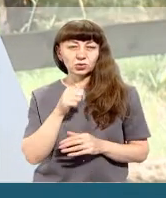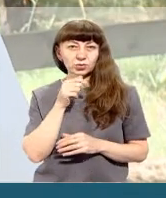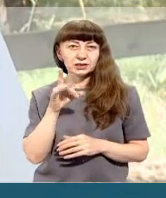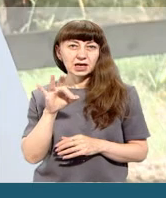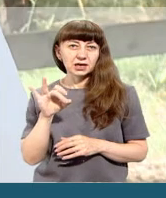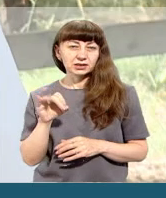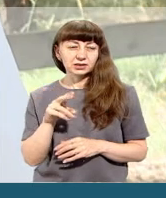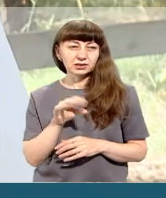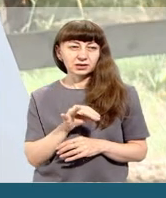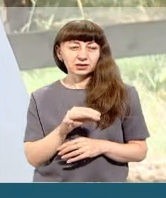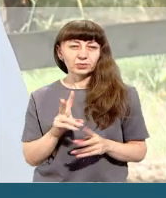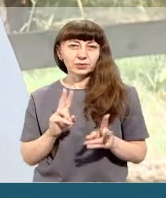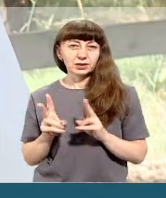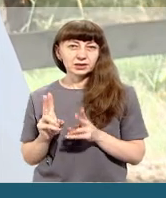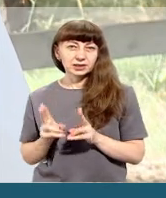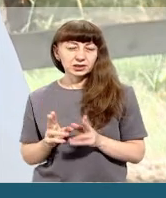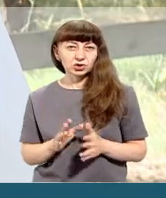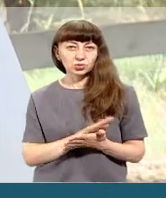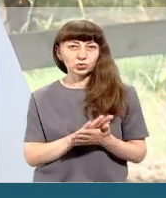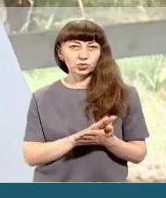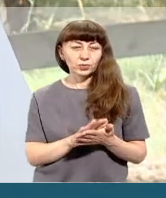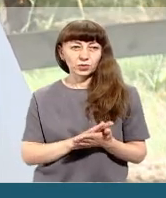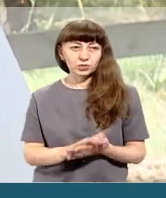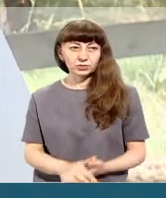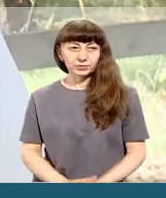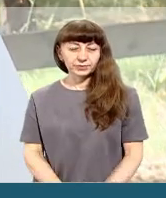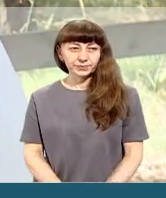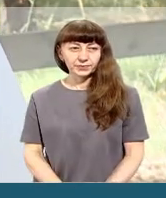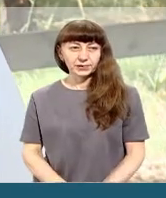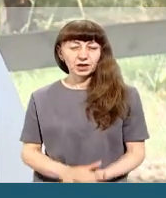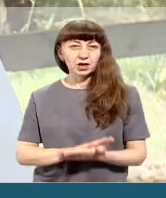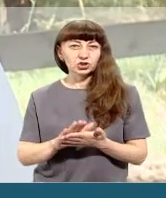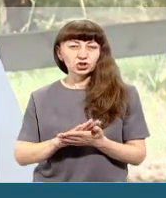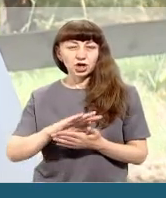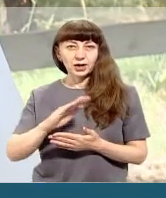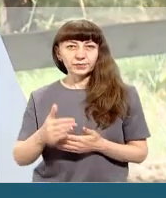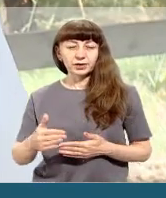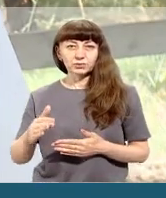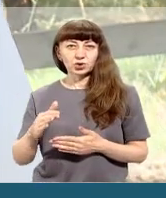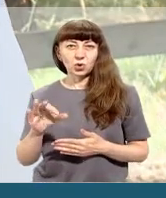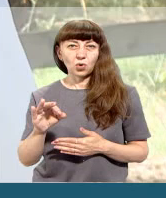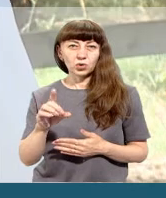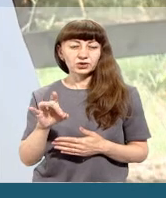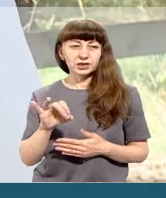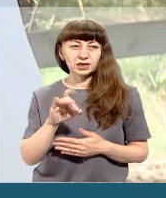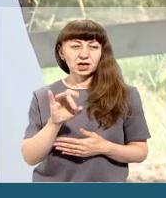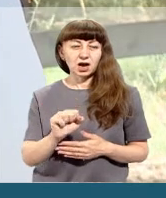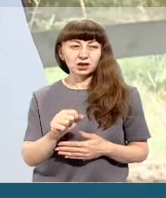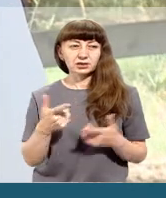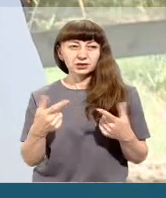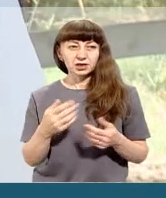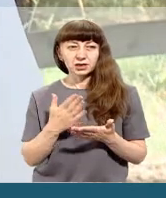кустарники, все мы проводим там, проводим уборку. Чистоту возле озера проводим, вы сами видели. Есть такие участки, где наши